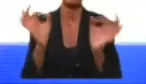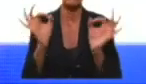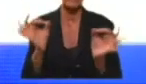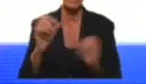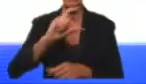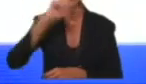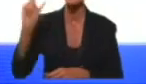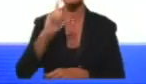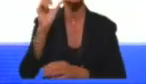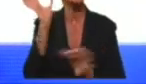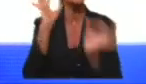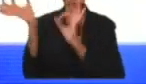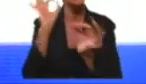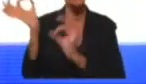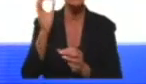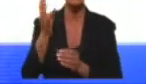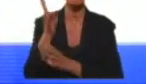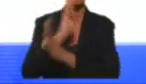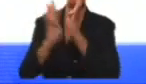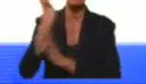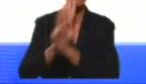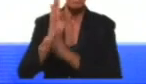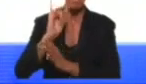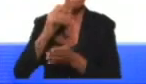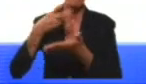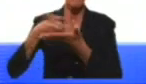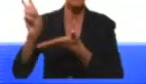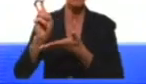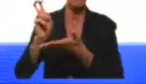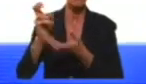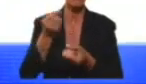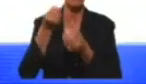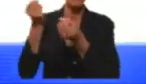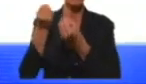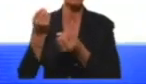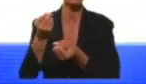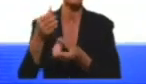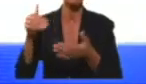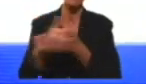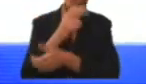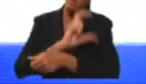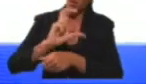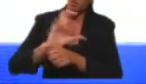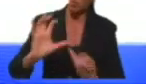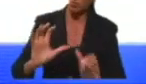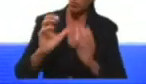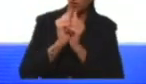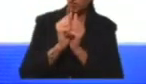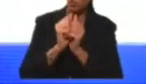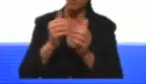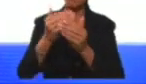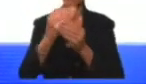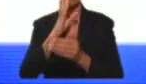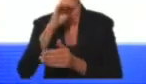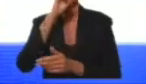cyfryzacja informacji pasażerskiej versus wykluczenie komunikacyjne. Mówi się często, że nowe technologie nas uratują przed złem całego